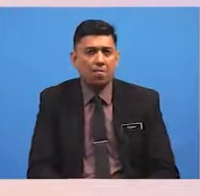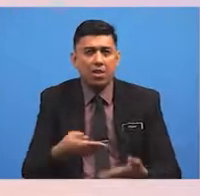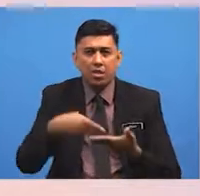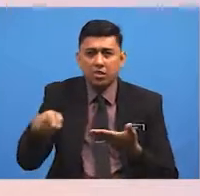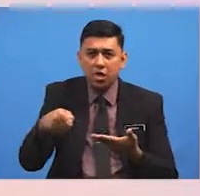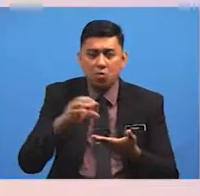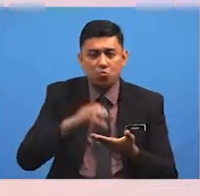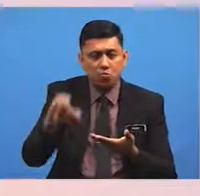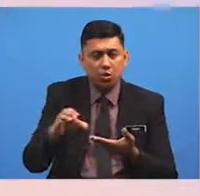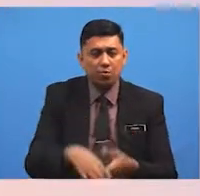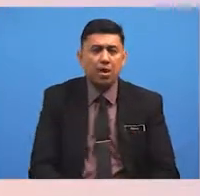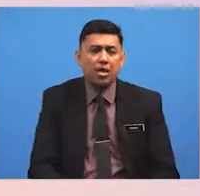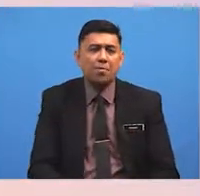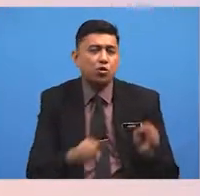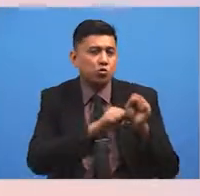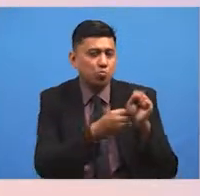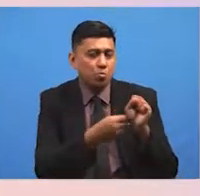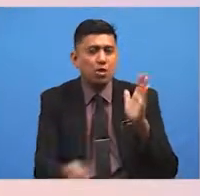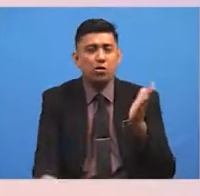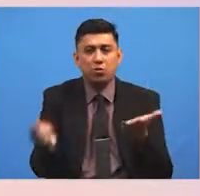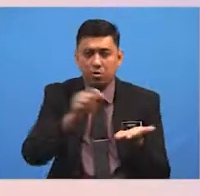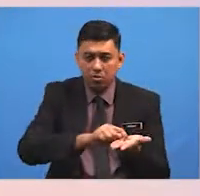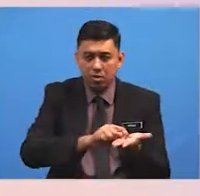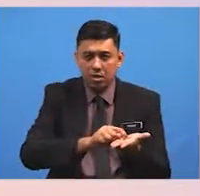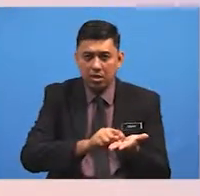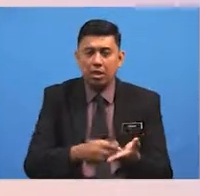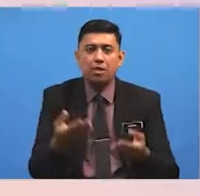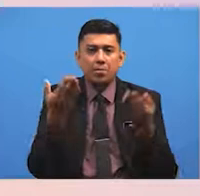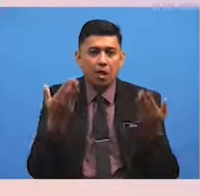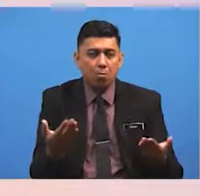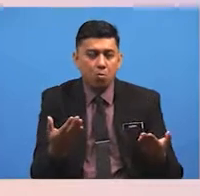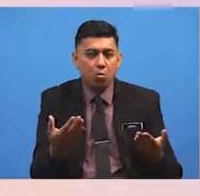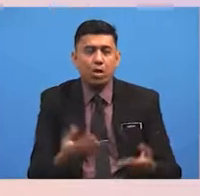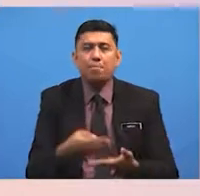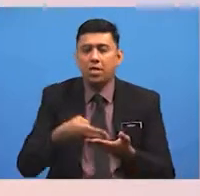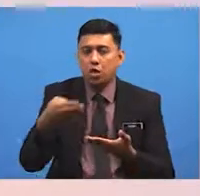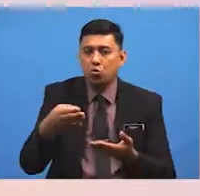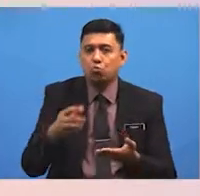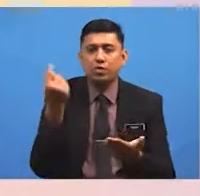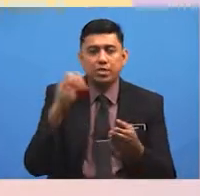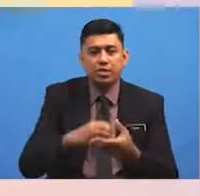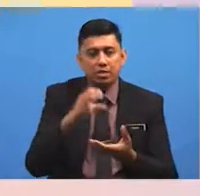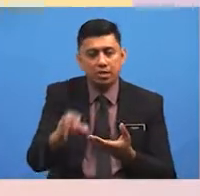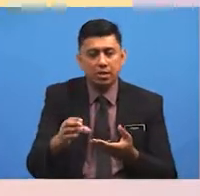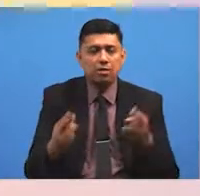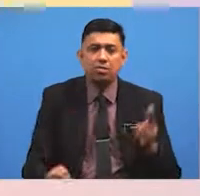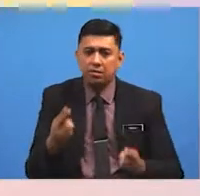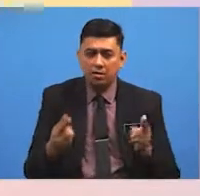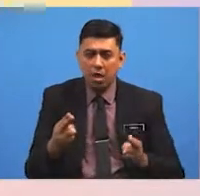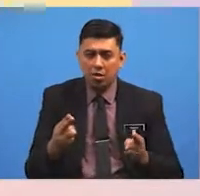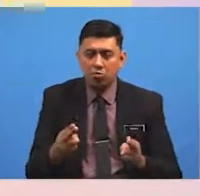mencari sumber tambahan untuk menampung kekurangan tunai seterusnya mengurus